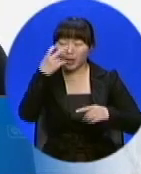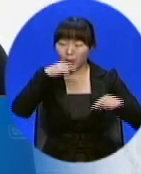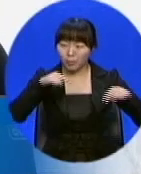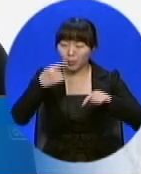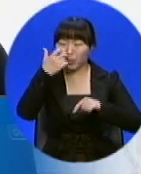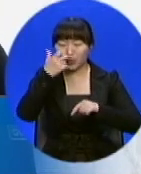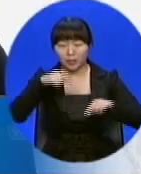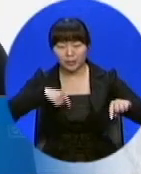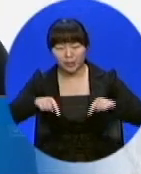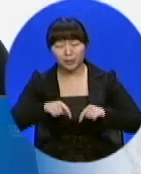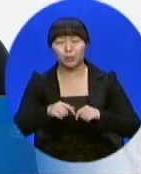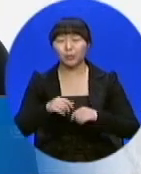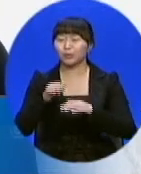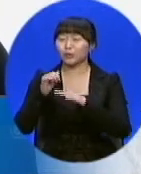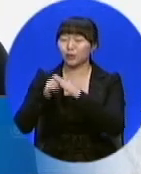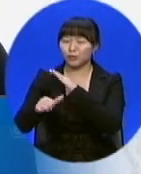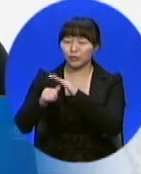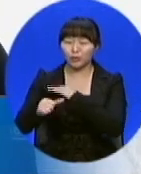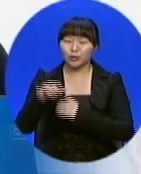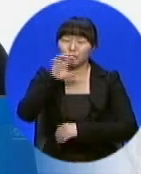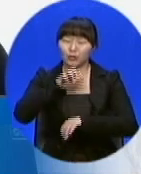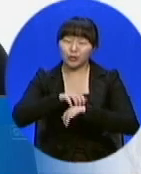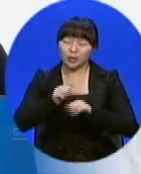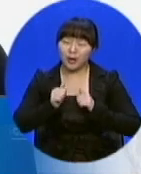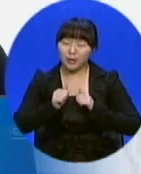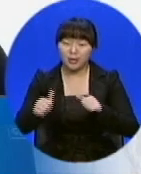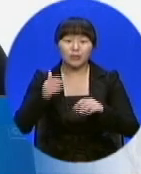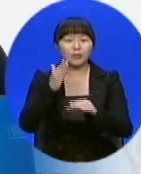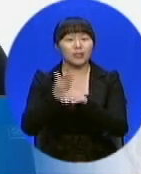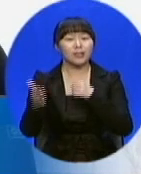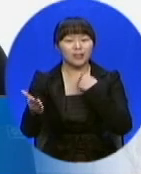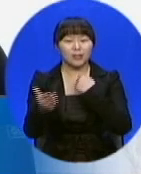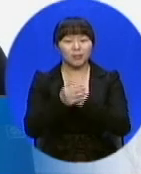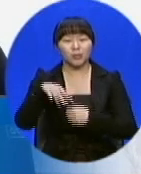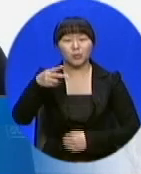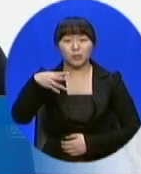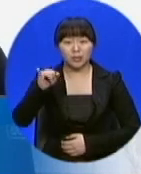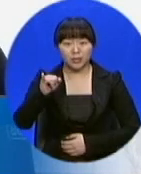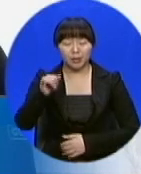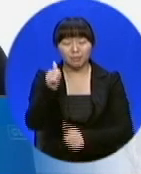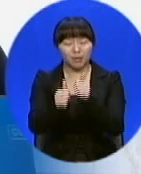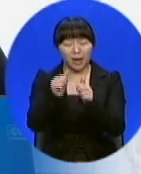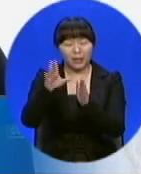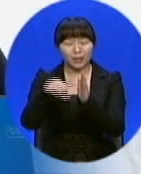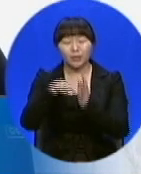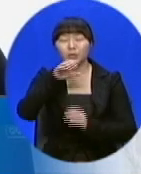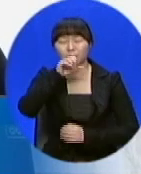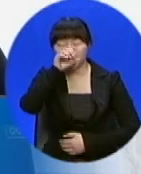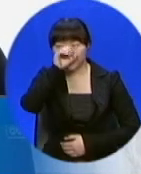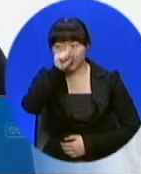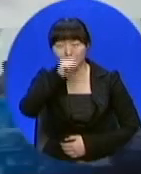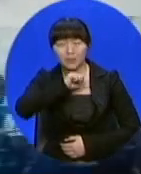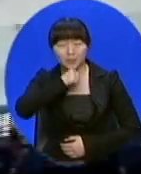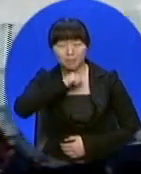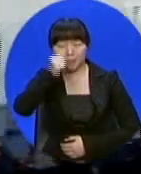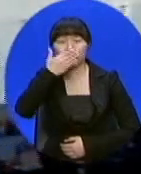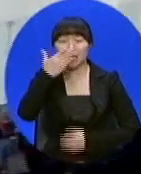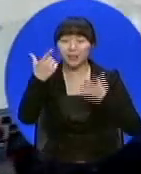우리 선수들하고 훈련 열심히 하고 있으니까 아마 소치 때 좋은 성적 나오지 않을까라는 생각이